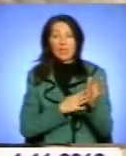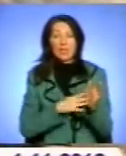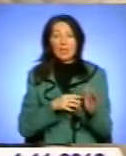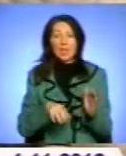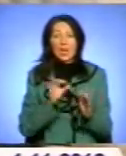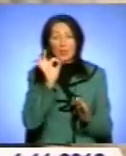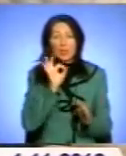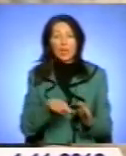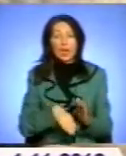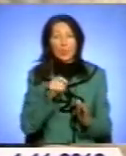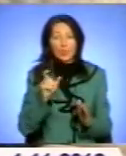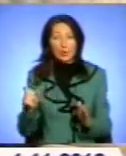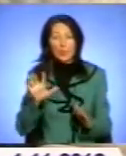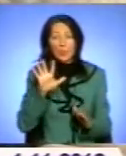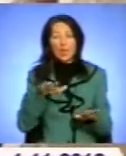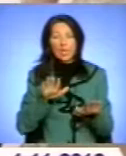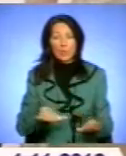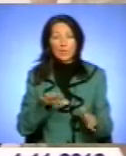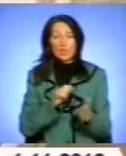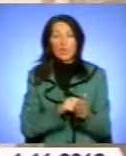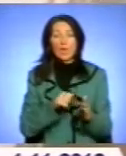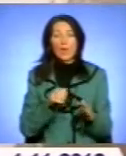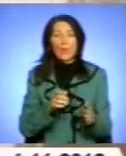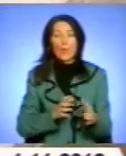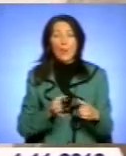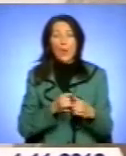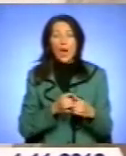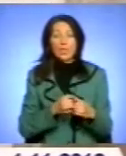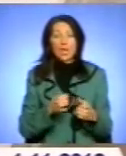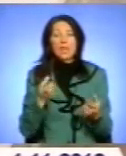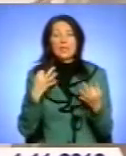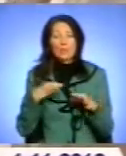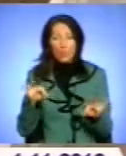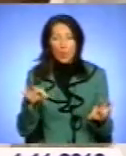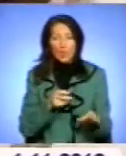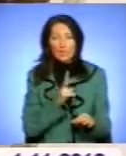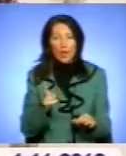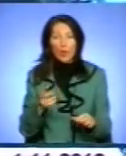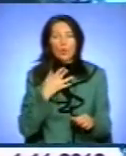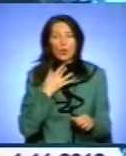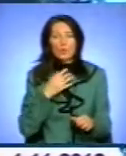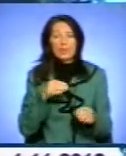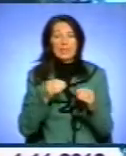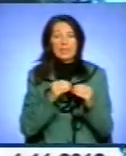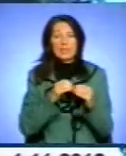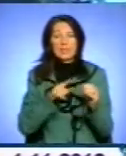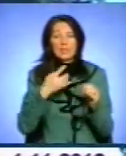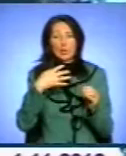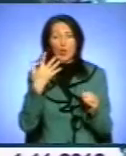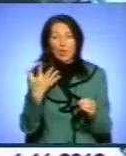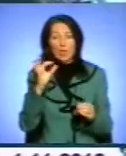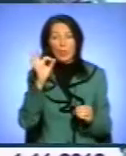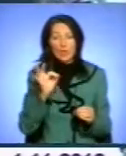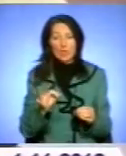13,19% виборців. П'яте місце посіла політична партія Всеукраїнське об'єднання «Свобода», за яку проголосували